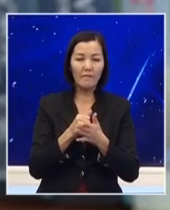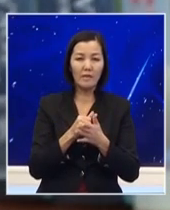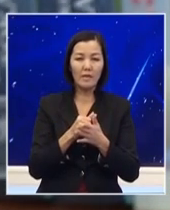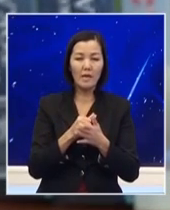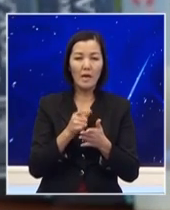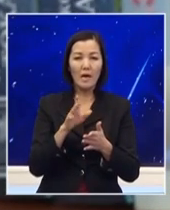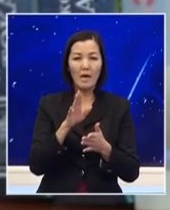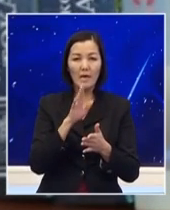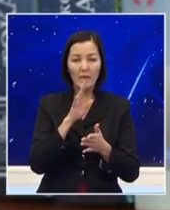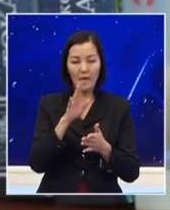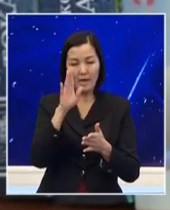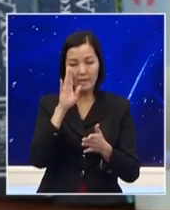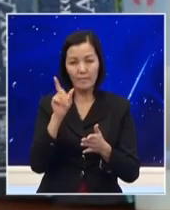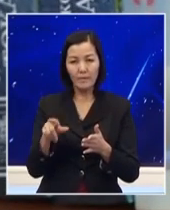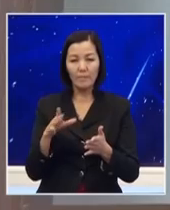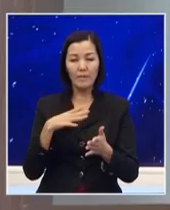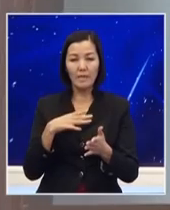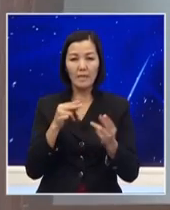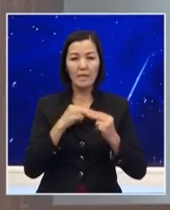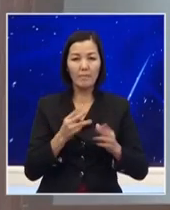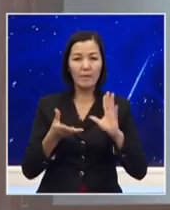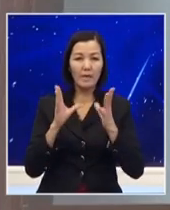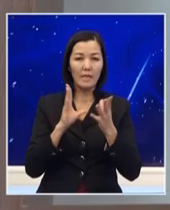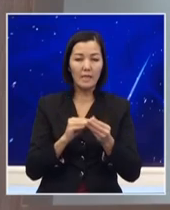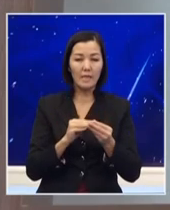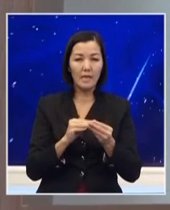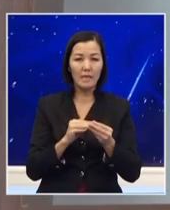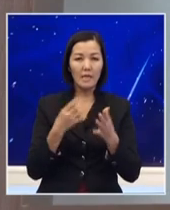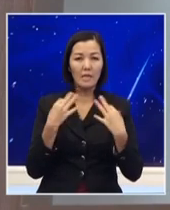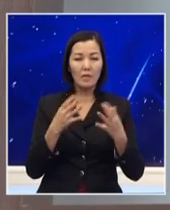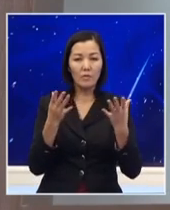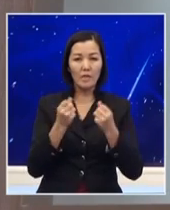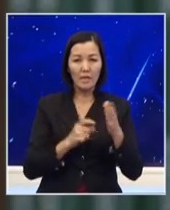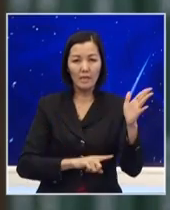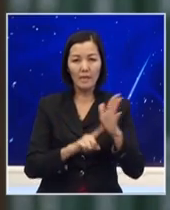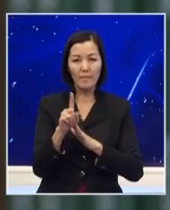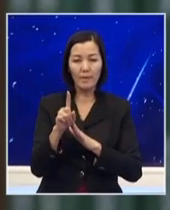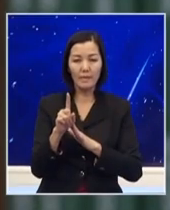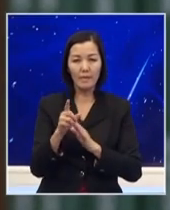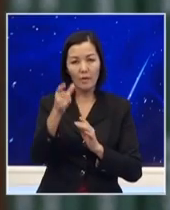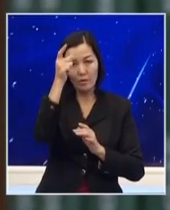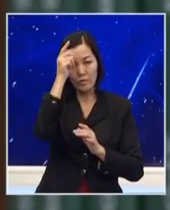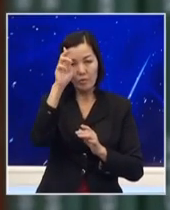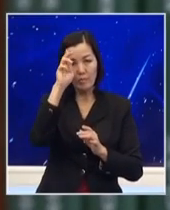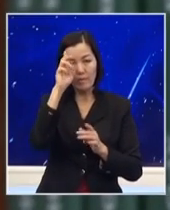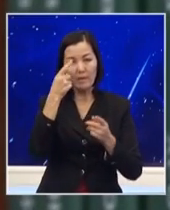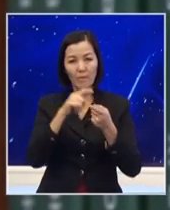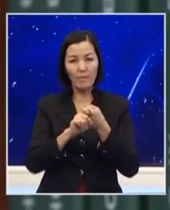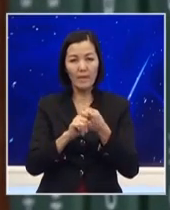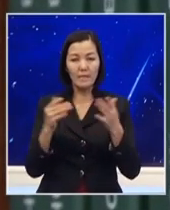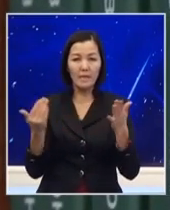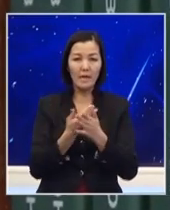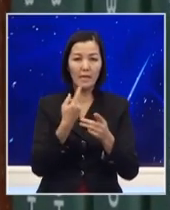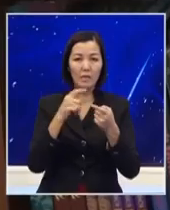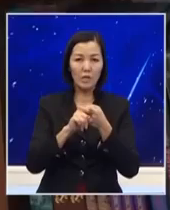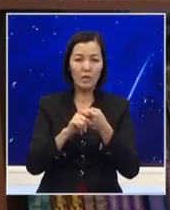түркі әлеміне сіңірген еңбегінің бағасы. Тәуелсіздік алған жылдан бастап елбасы түбі бір түркі мемлекетінің байланысын қайта